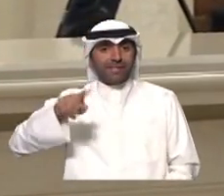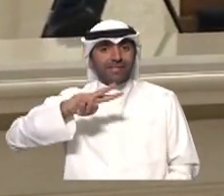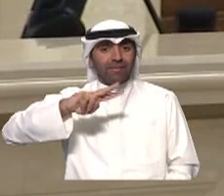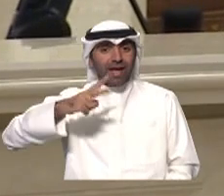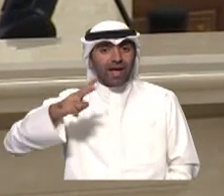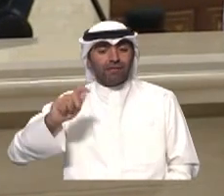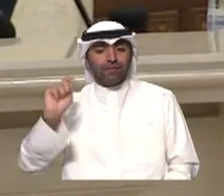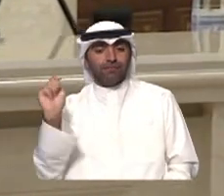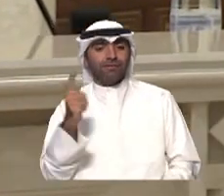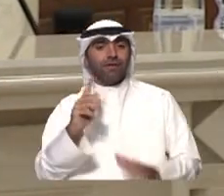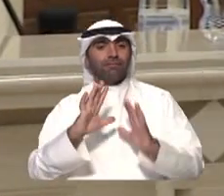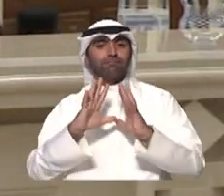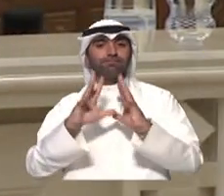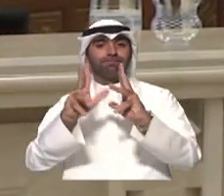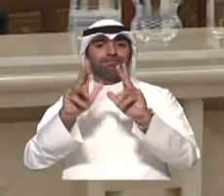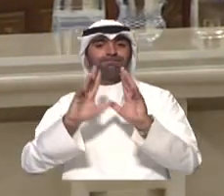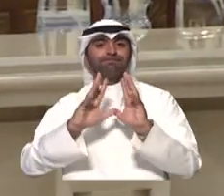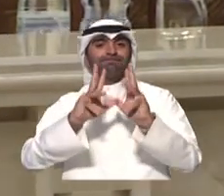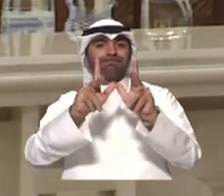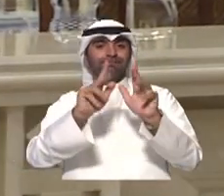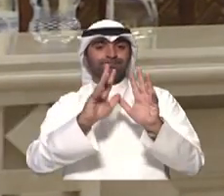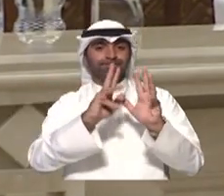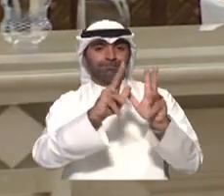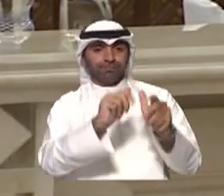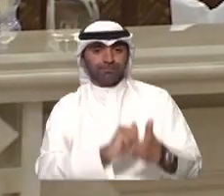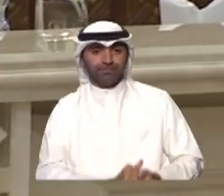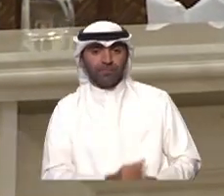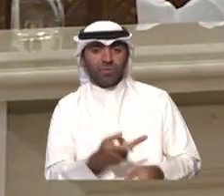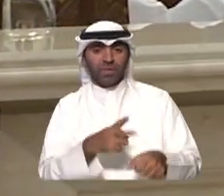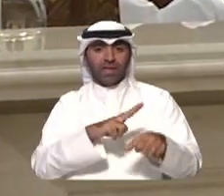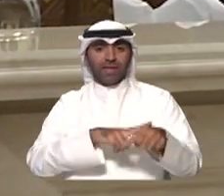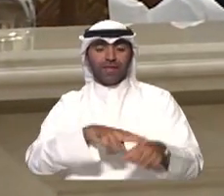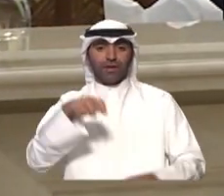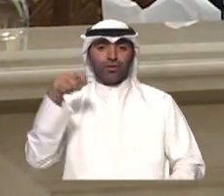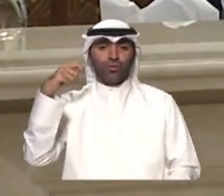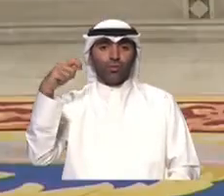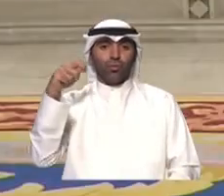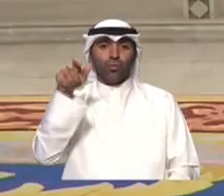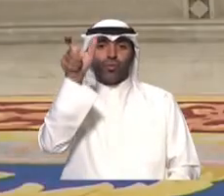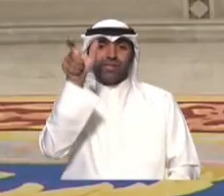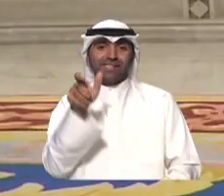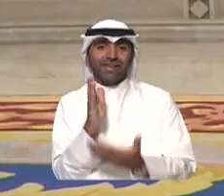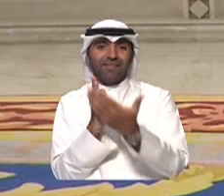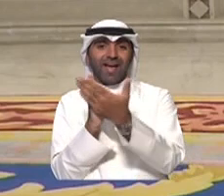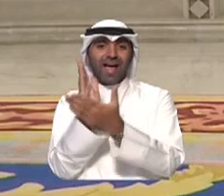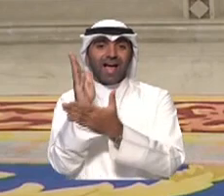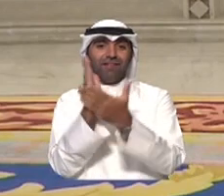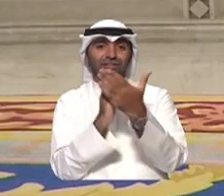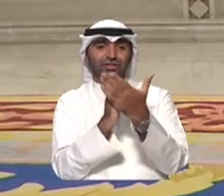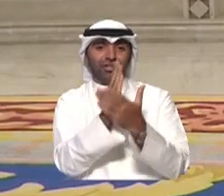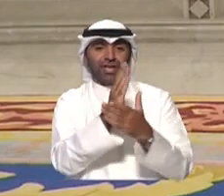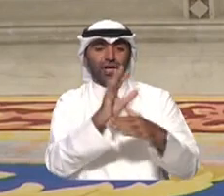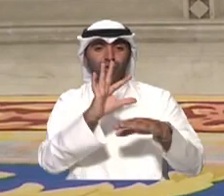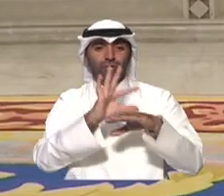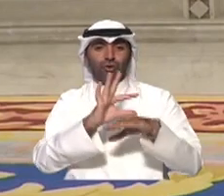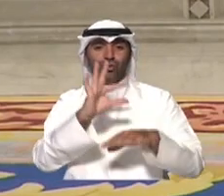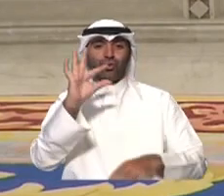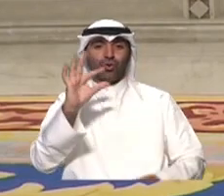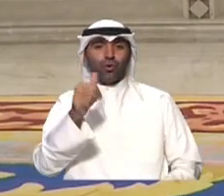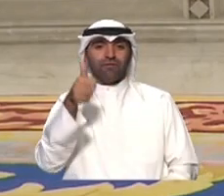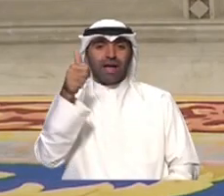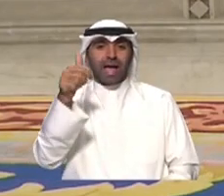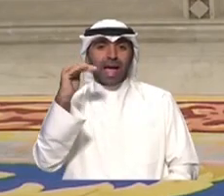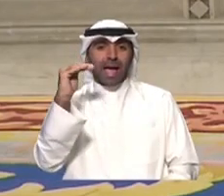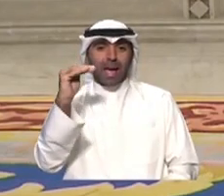الشاملة. وبهذا الصدد عرض وزير الخارجية ووزير الدولة لشؤون مجلس الوزراء الشيخ